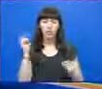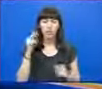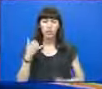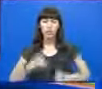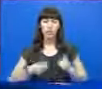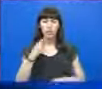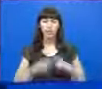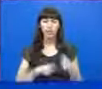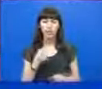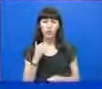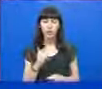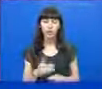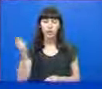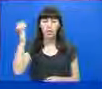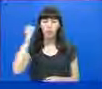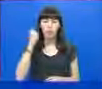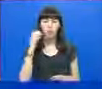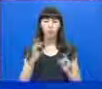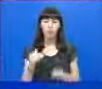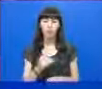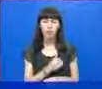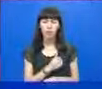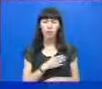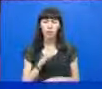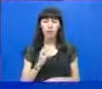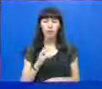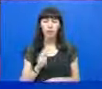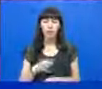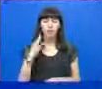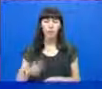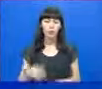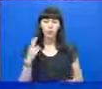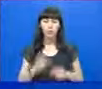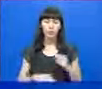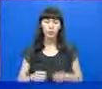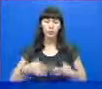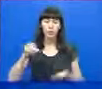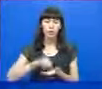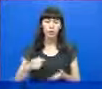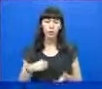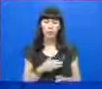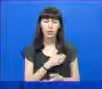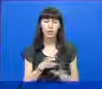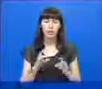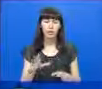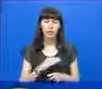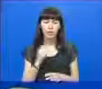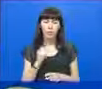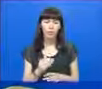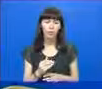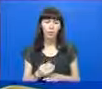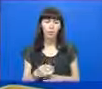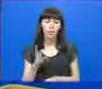мұғалімдерінің арқасы, олар шексіз алғысымды білдіргім келеді. Венера апай ұлының мектеп бітіру салтанатына келіп, өзінің лебізін білдірді. Олай етудің